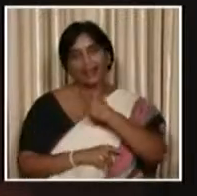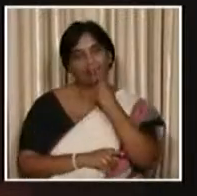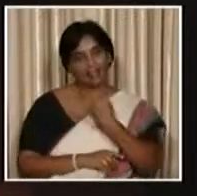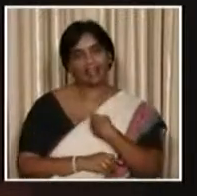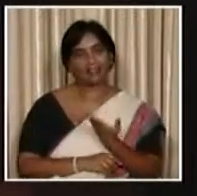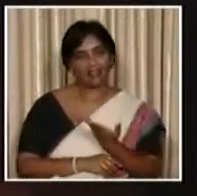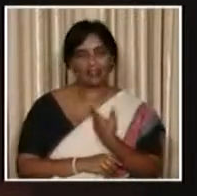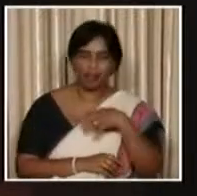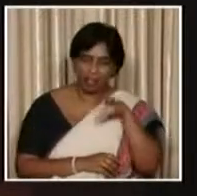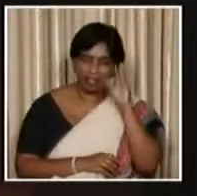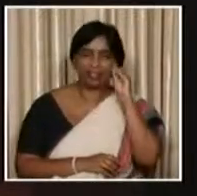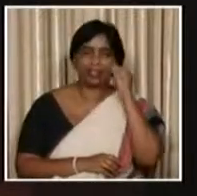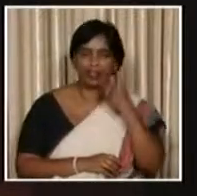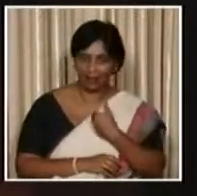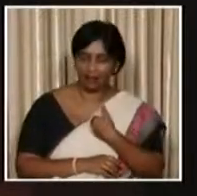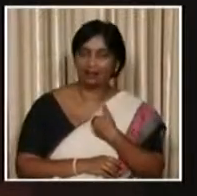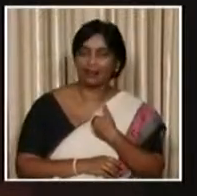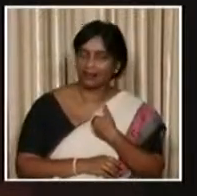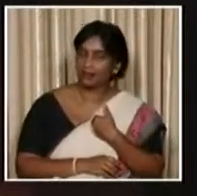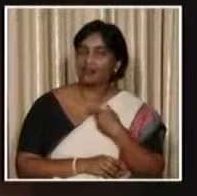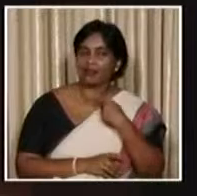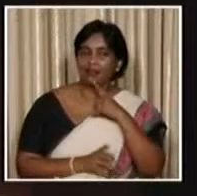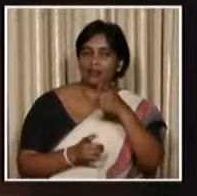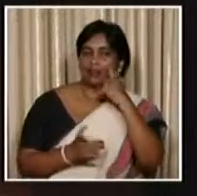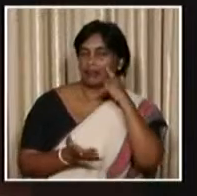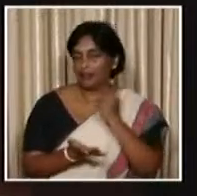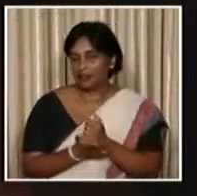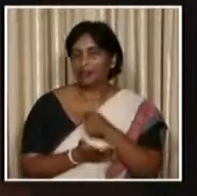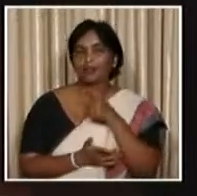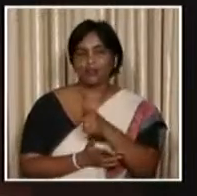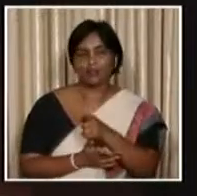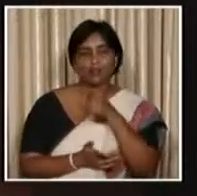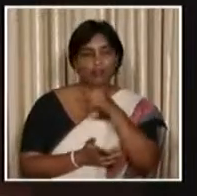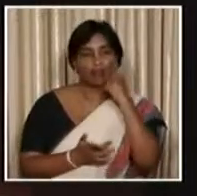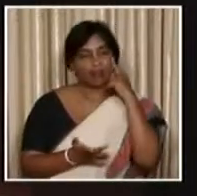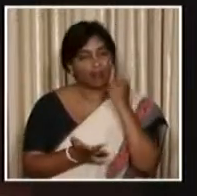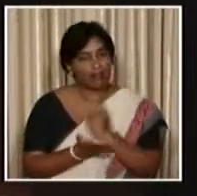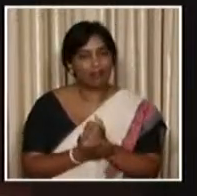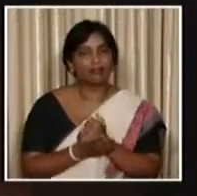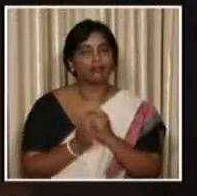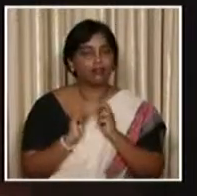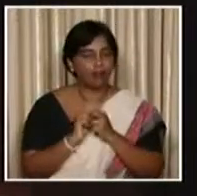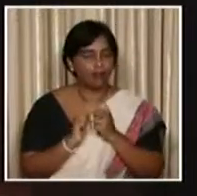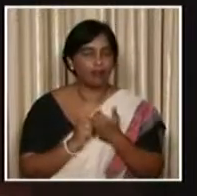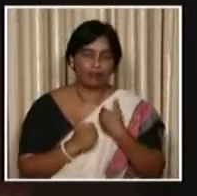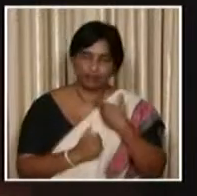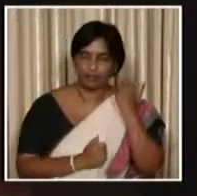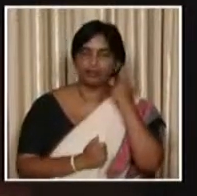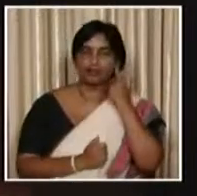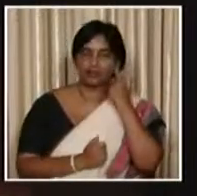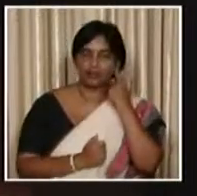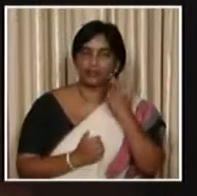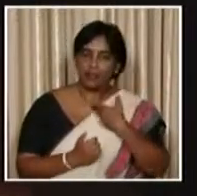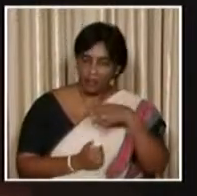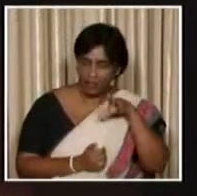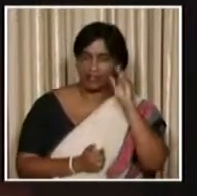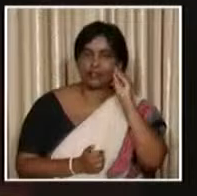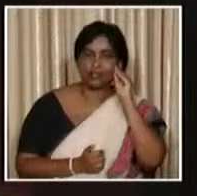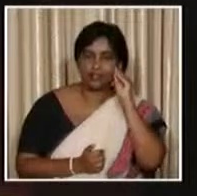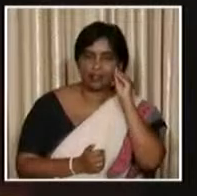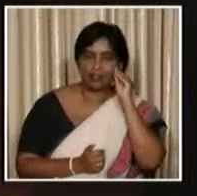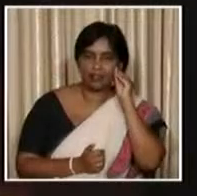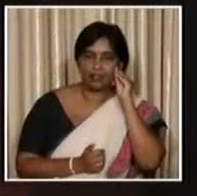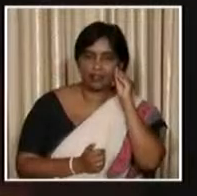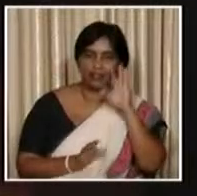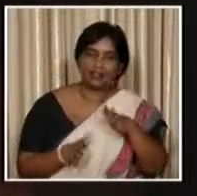කියන්නේ. මට තේරෙනවා. ඔබතුමා විඳින දුක ඔබතුමා විඳින අමාරුව ඒක අපිට තේරෙනවා.